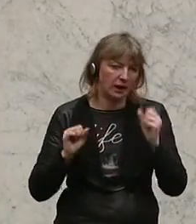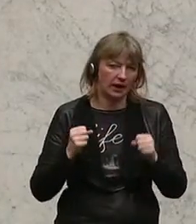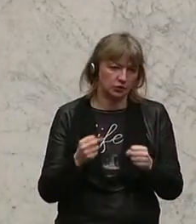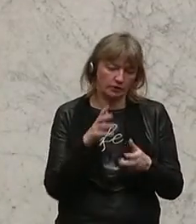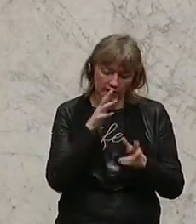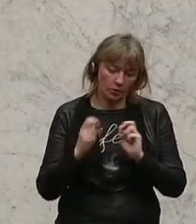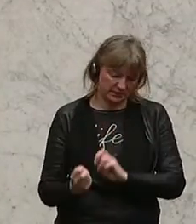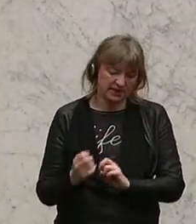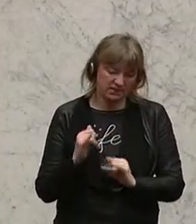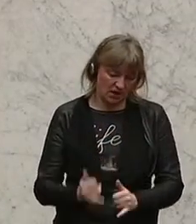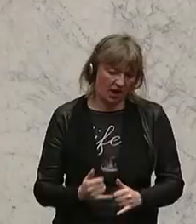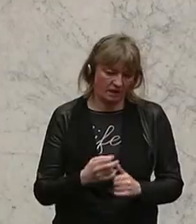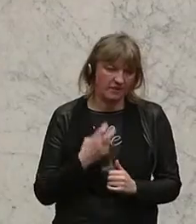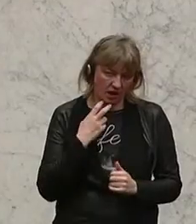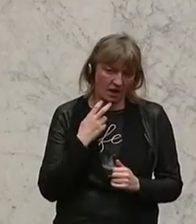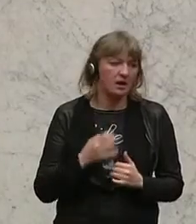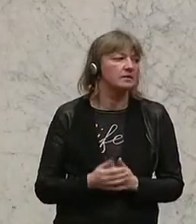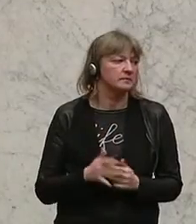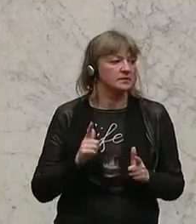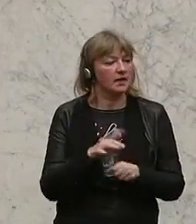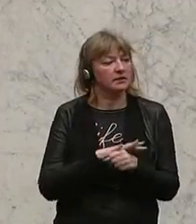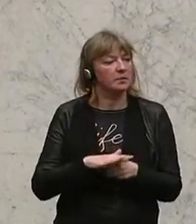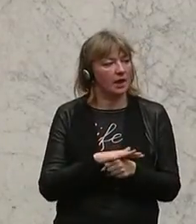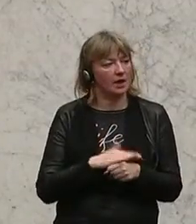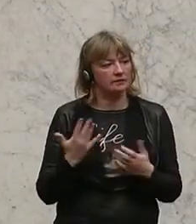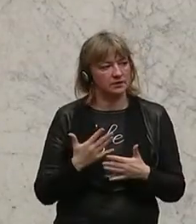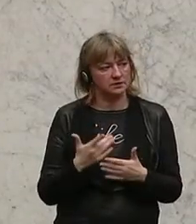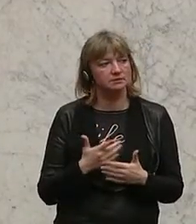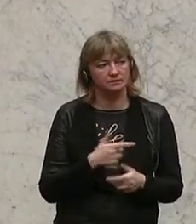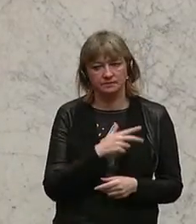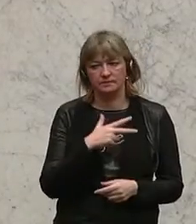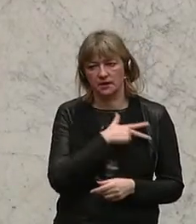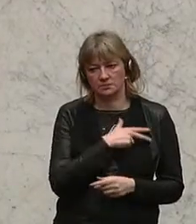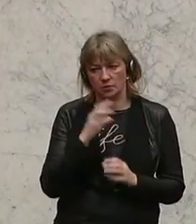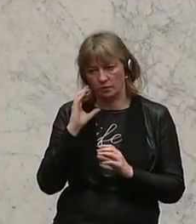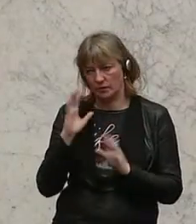auch so umsetzen wollen. Der zweite Bereich, und da ist